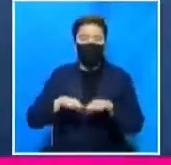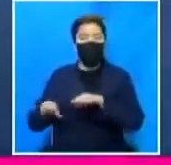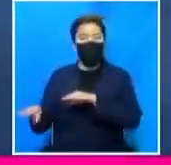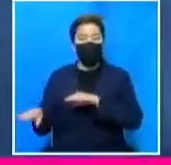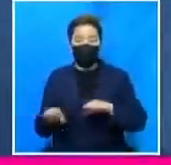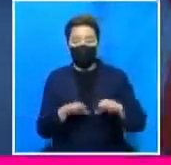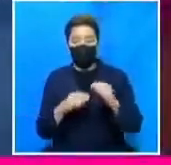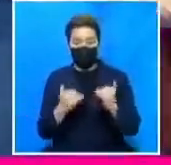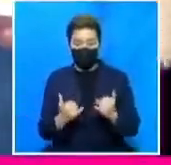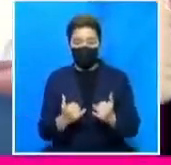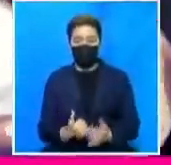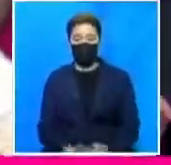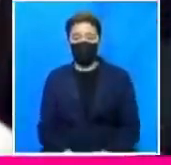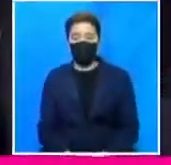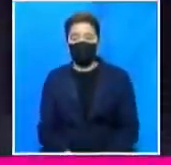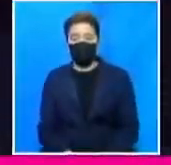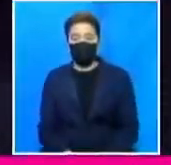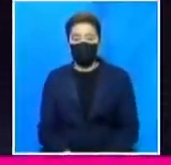ค่ะ